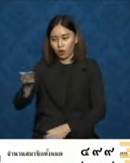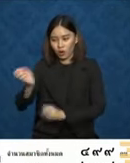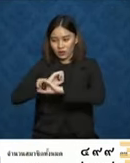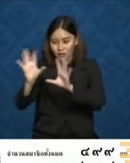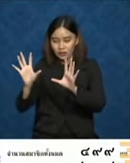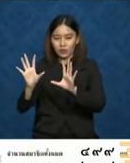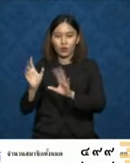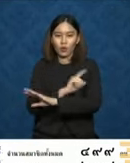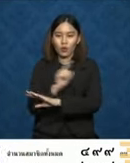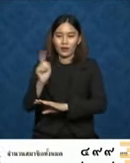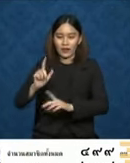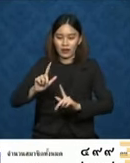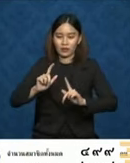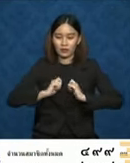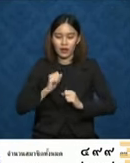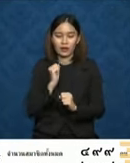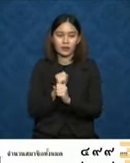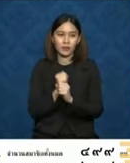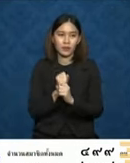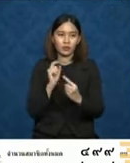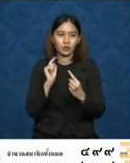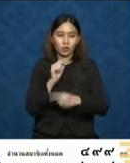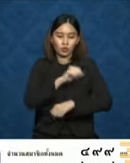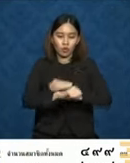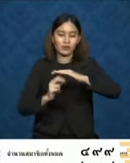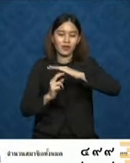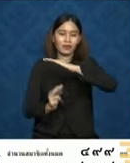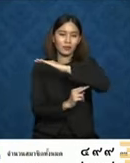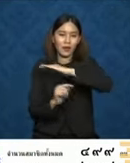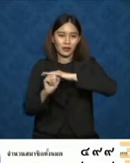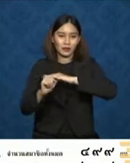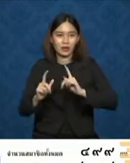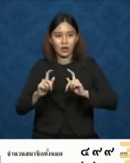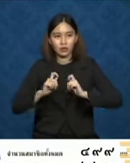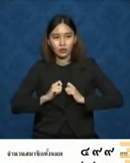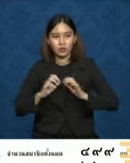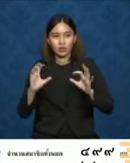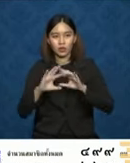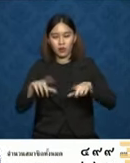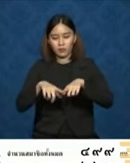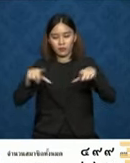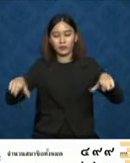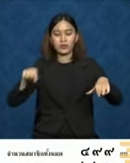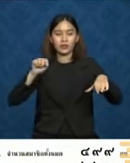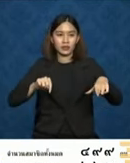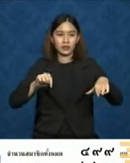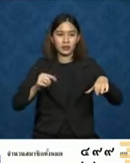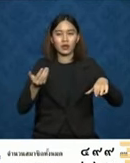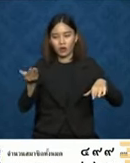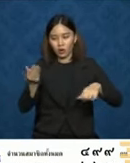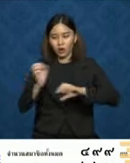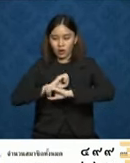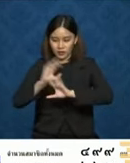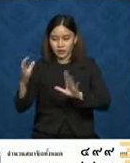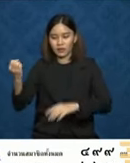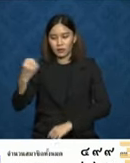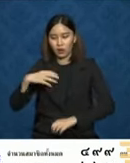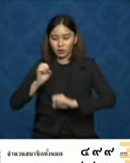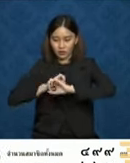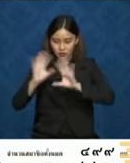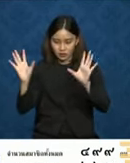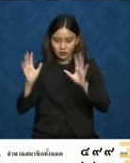เมื่อไหร่ที่จะอนุญาตให้เราดำเนินการในเรื่องในเรื่องของการก่อสร้างให้อนุญาตในเรื่องของการใช้พื้นที่นะครับก็ขอความชัดเจน